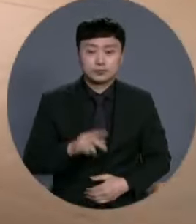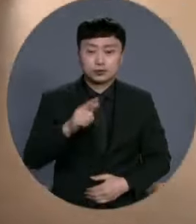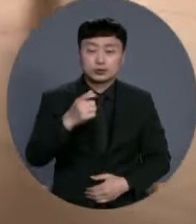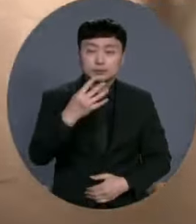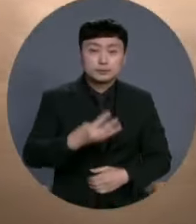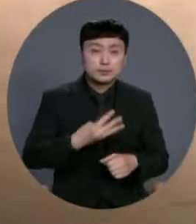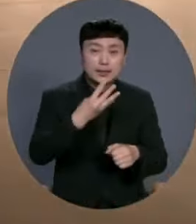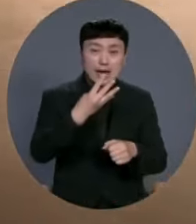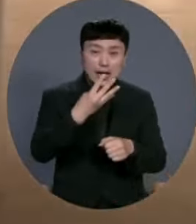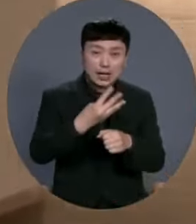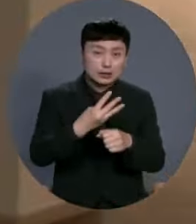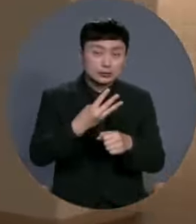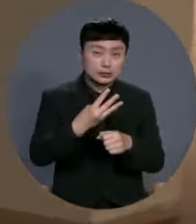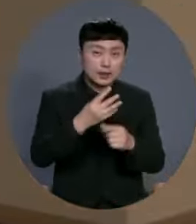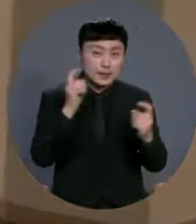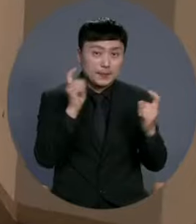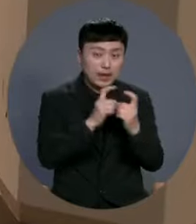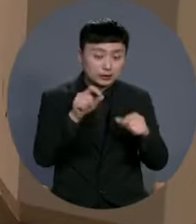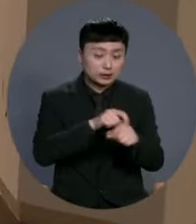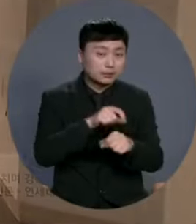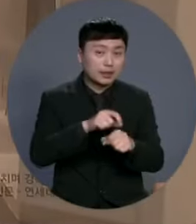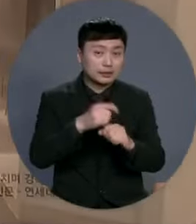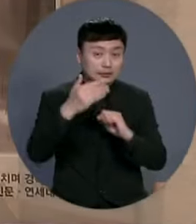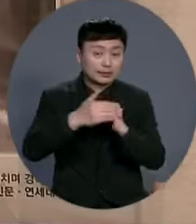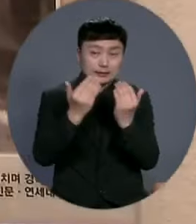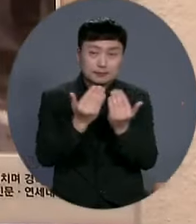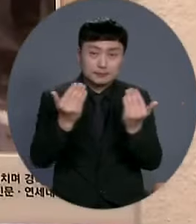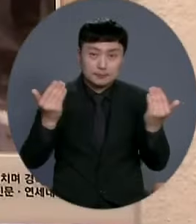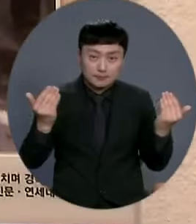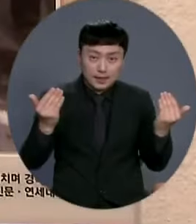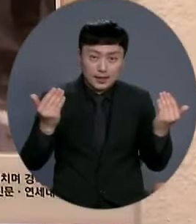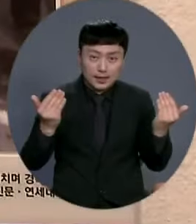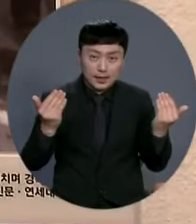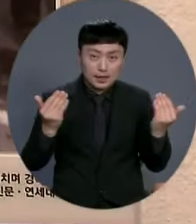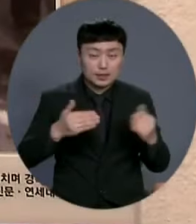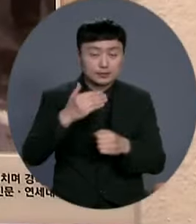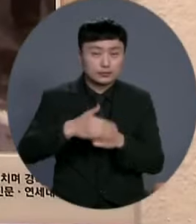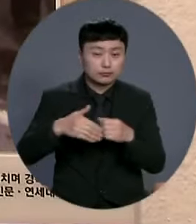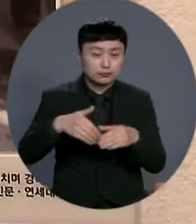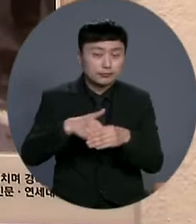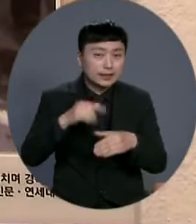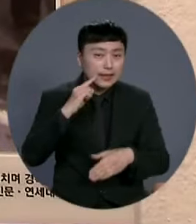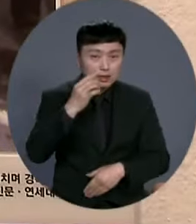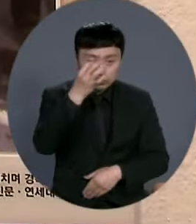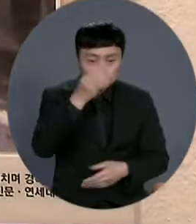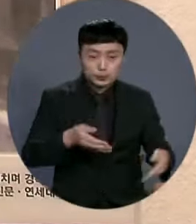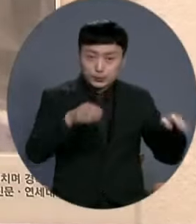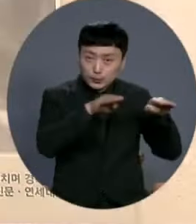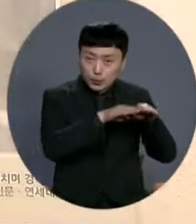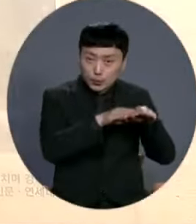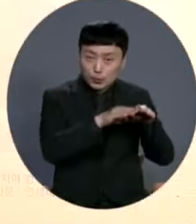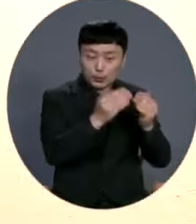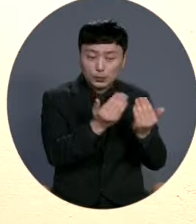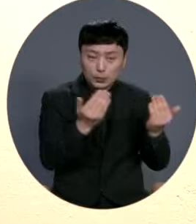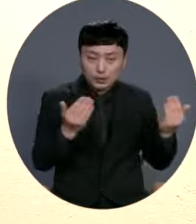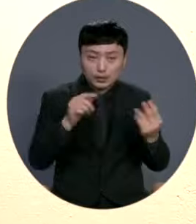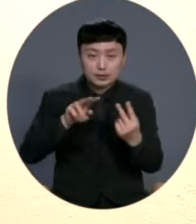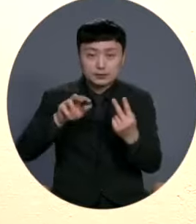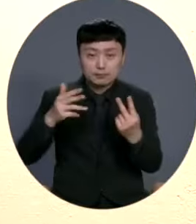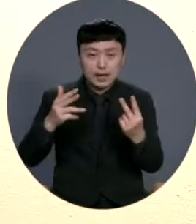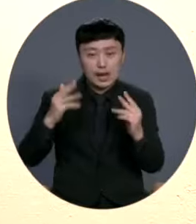제64주년 228 민주운동 기념 특별기획 사진전은 메인 전시인 대구문화예술회관 전시를 포함해 228